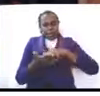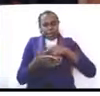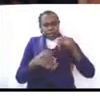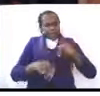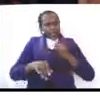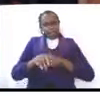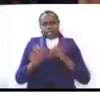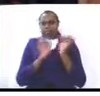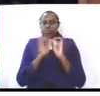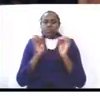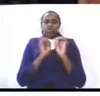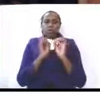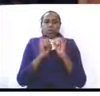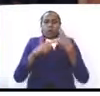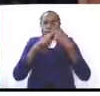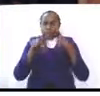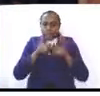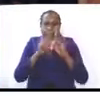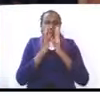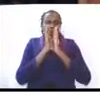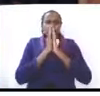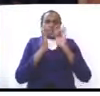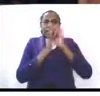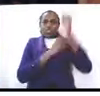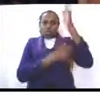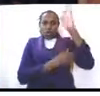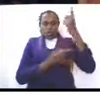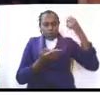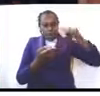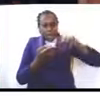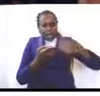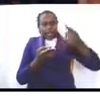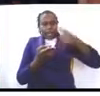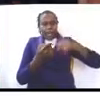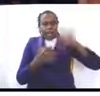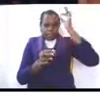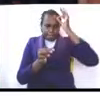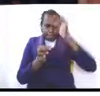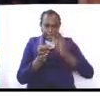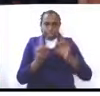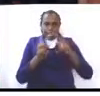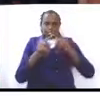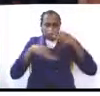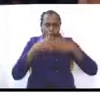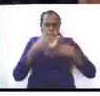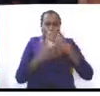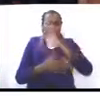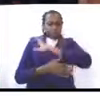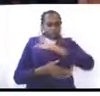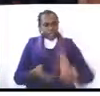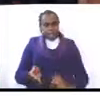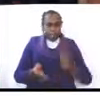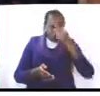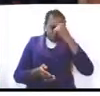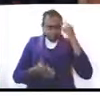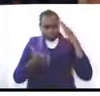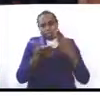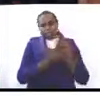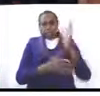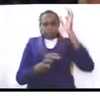huu. Baba tuomba ukaweza kuongezea wa Kristo imani. Manake ni katika